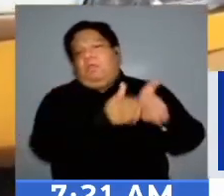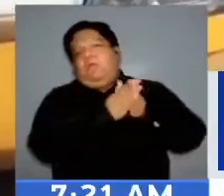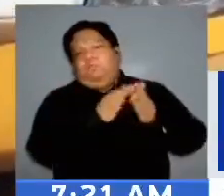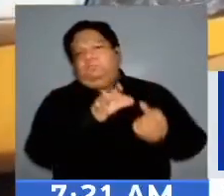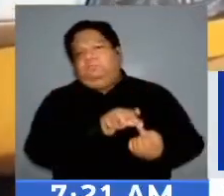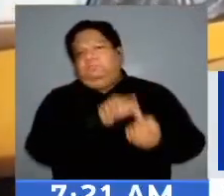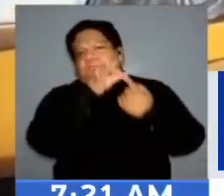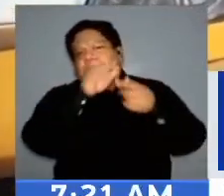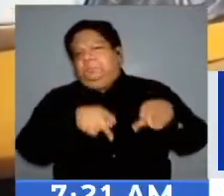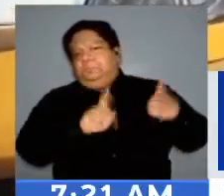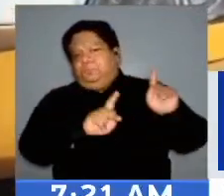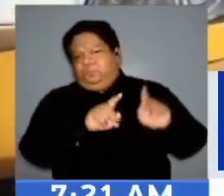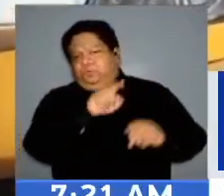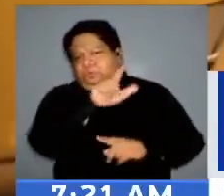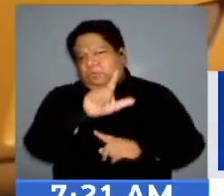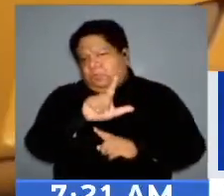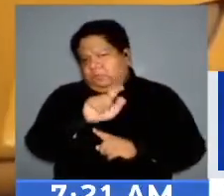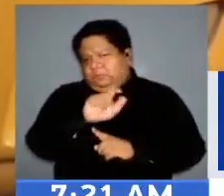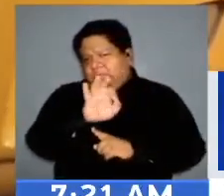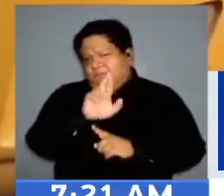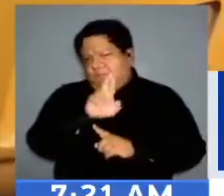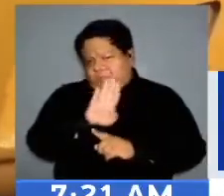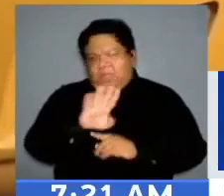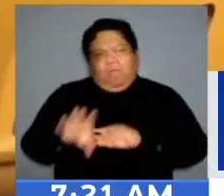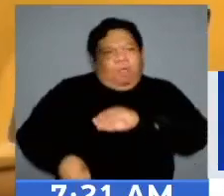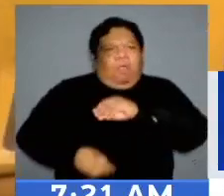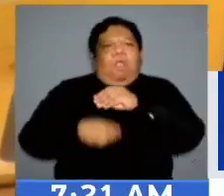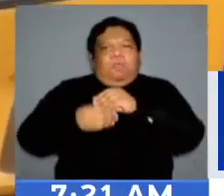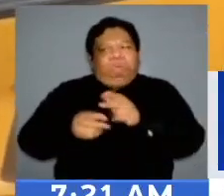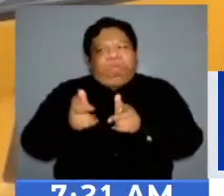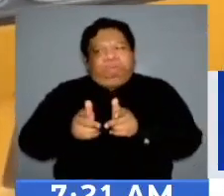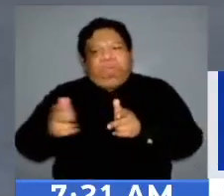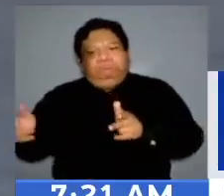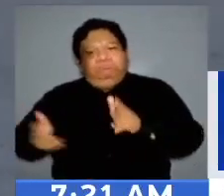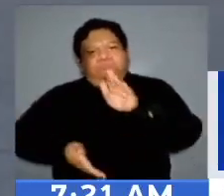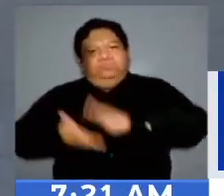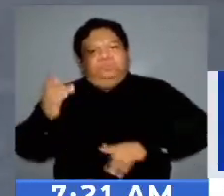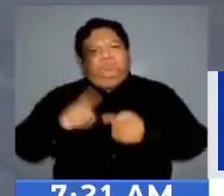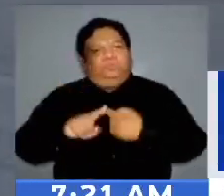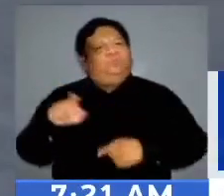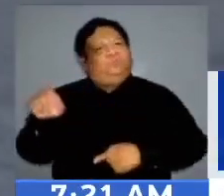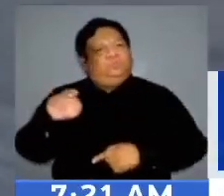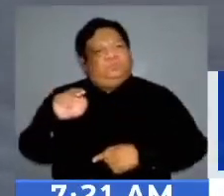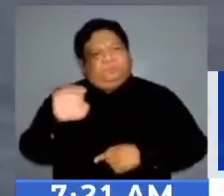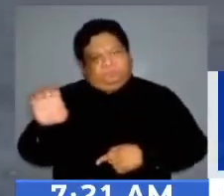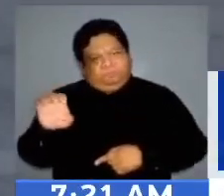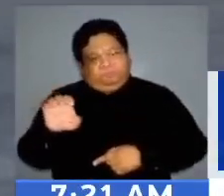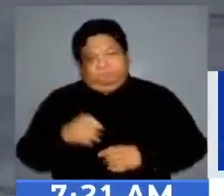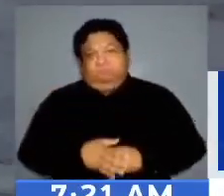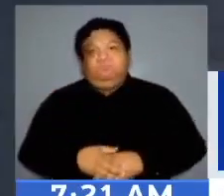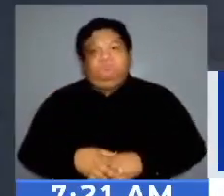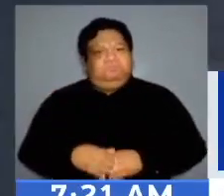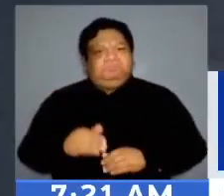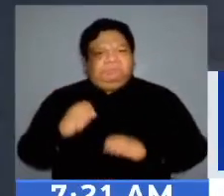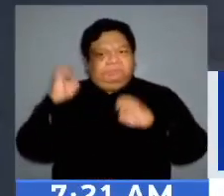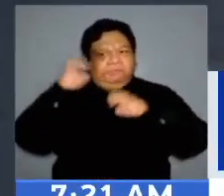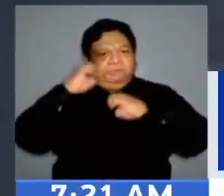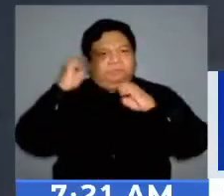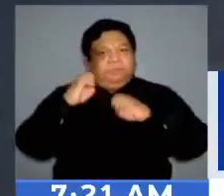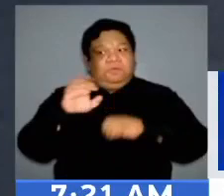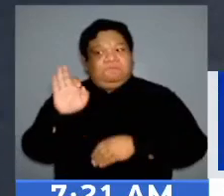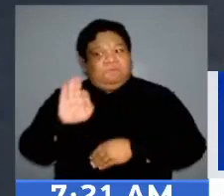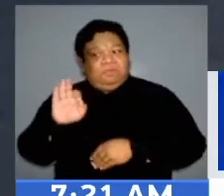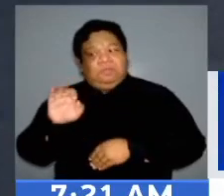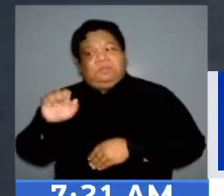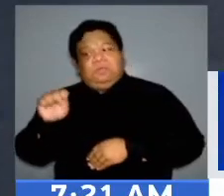Li units ang bumabyahe patungong San Jose Nueva Ecija inaasahan nila ang dagsa ng mga pasahero sa biyernes hanggang Linggo ito ang